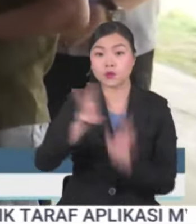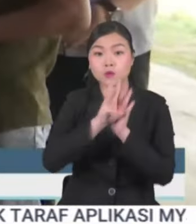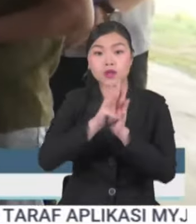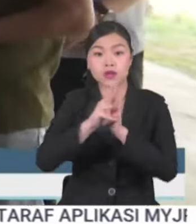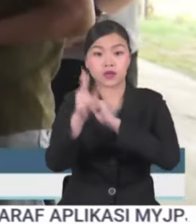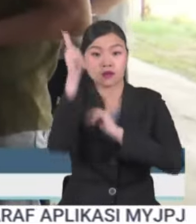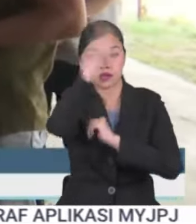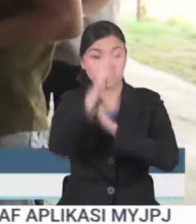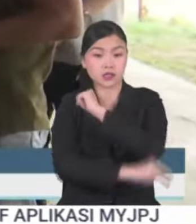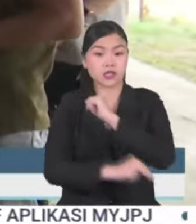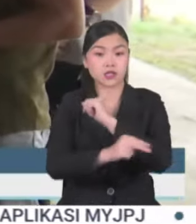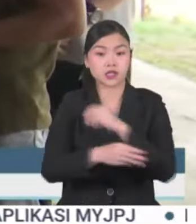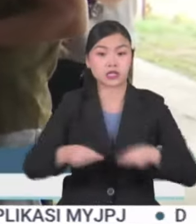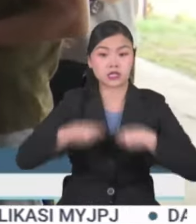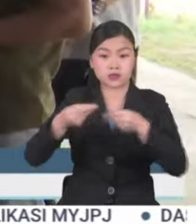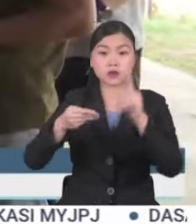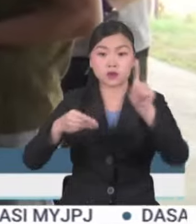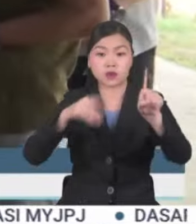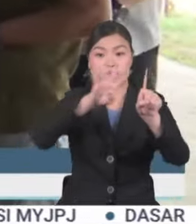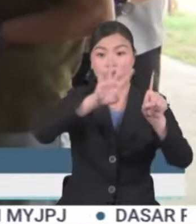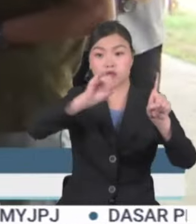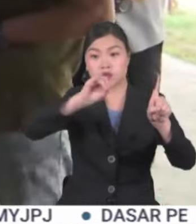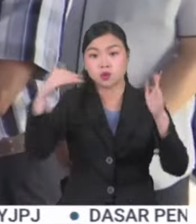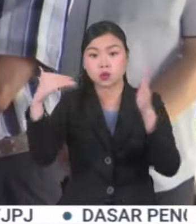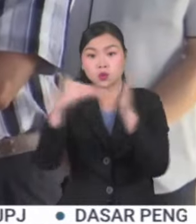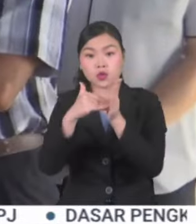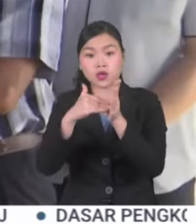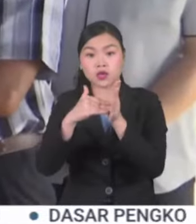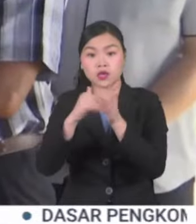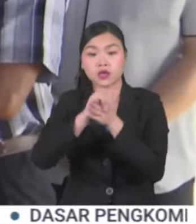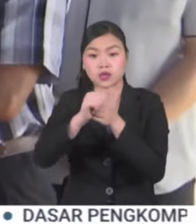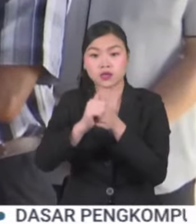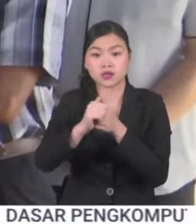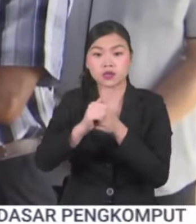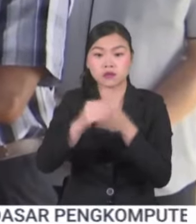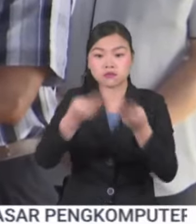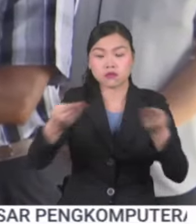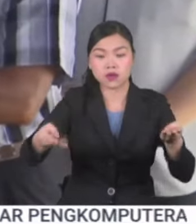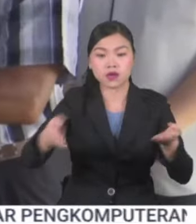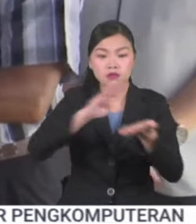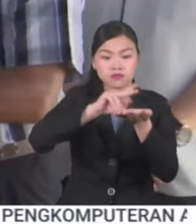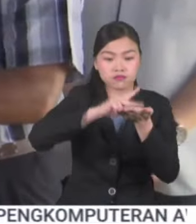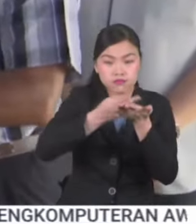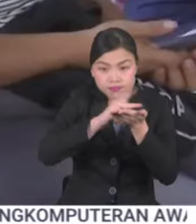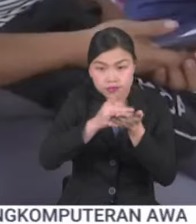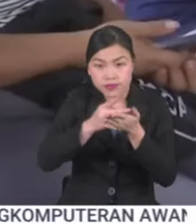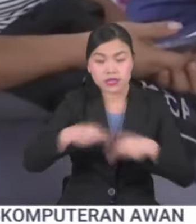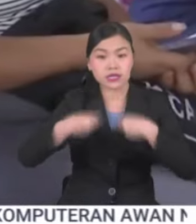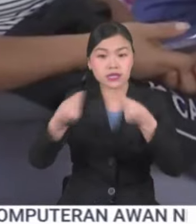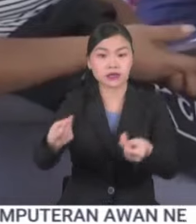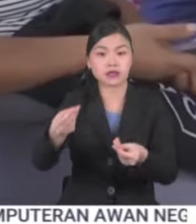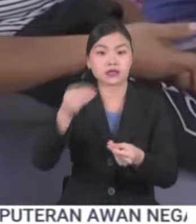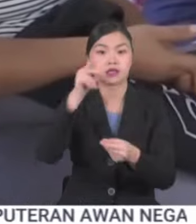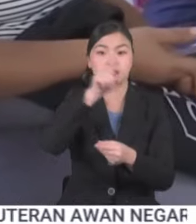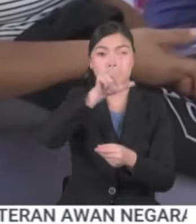dana 1440 r000 bantuan barangan dapur dan peralatan persekolahan kepada 309